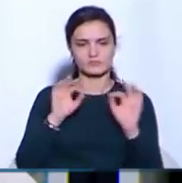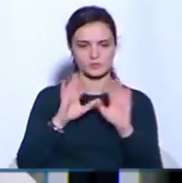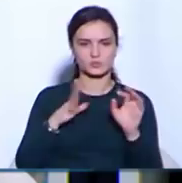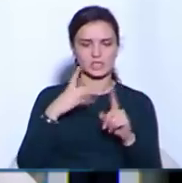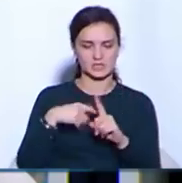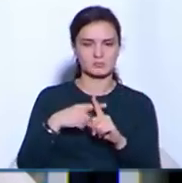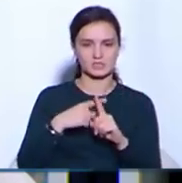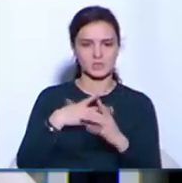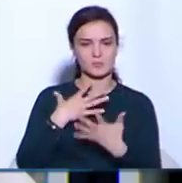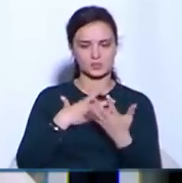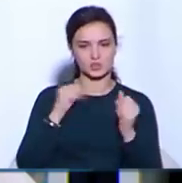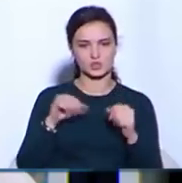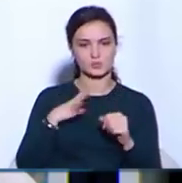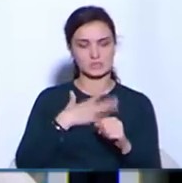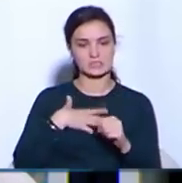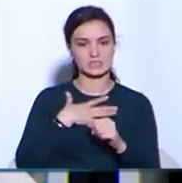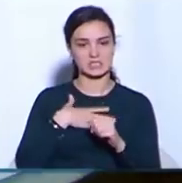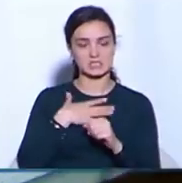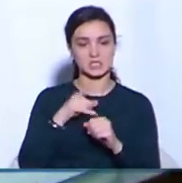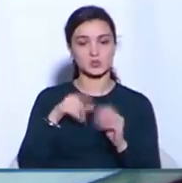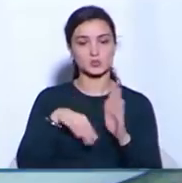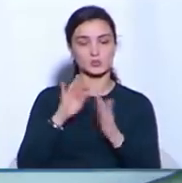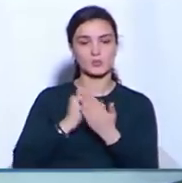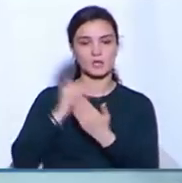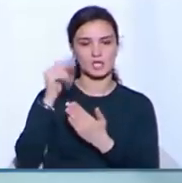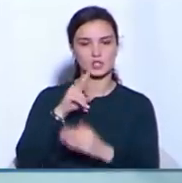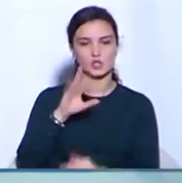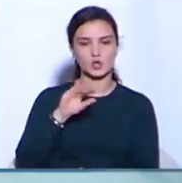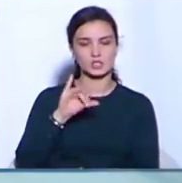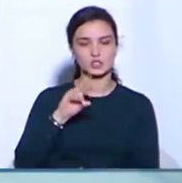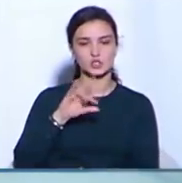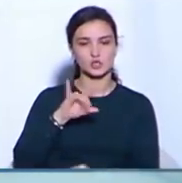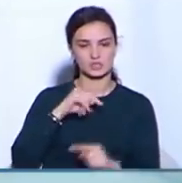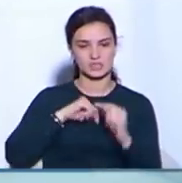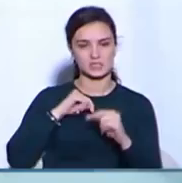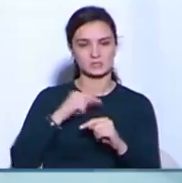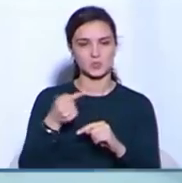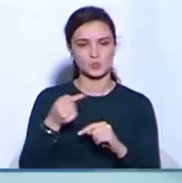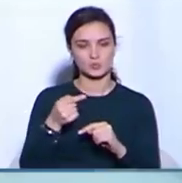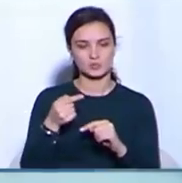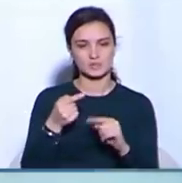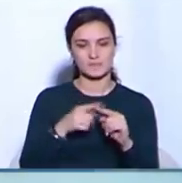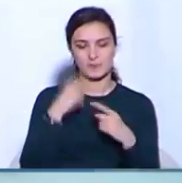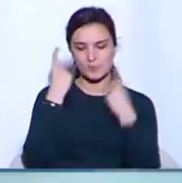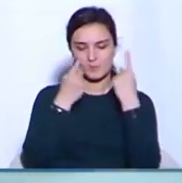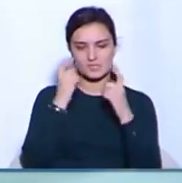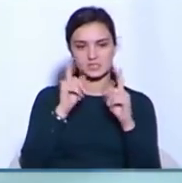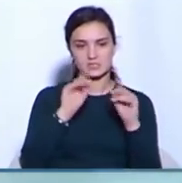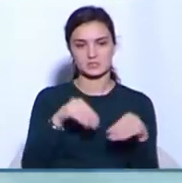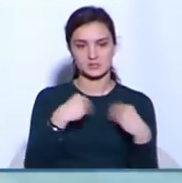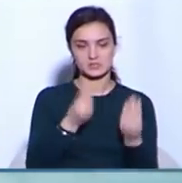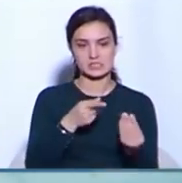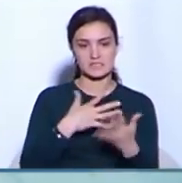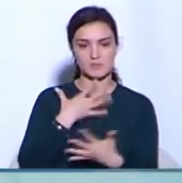რომ დადებითი ემოცია შეიძლება სტრესი იყოს. რაც უფრო მაღალია კორტიზოლის დონე, განმტკიცება იმ ინფორმაციის, რასთანაც